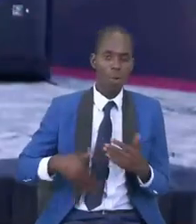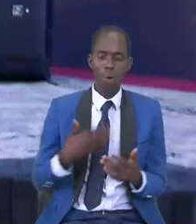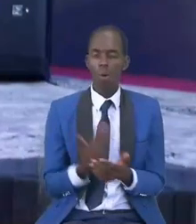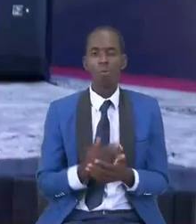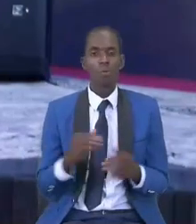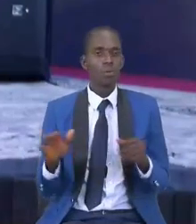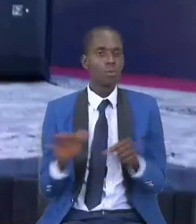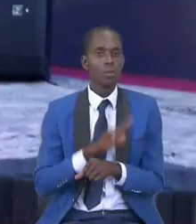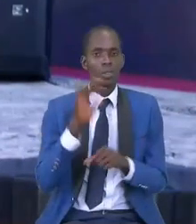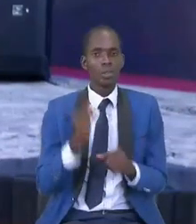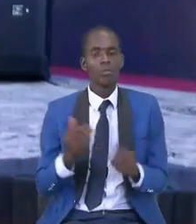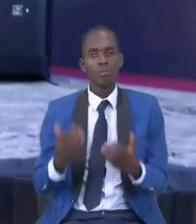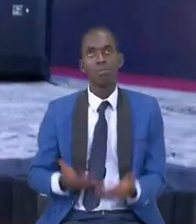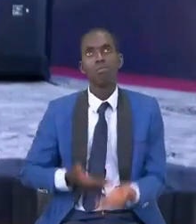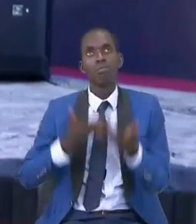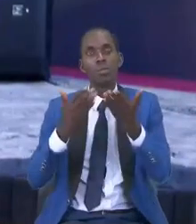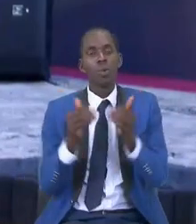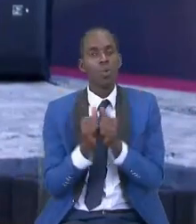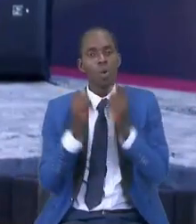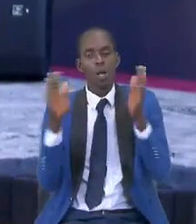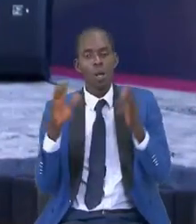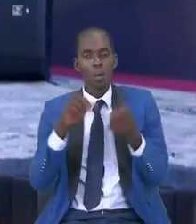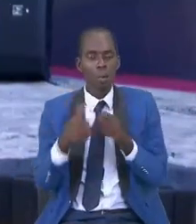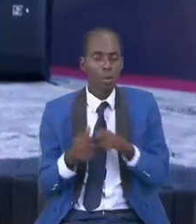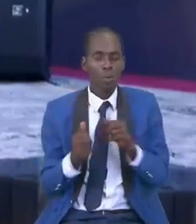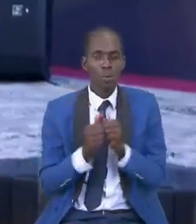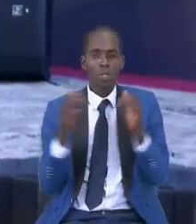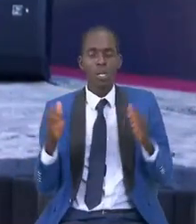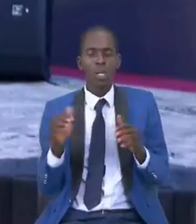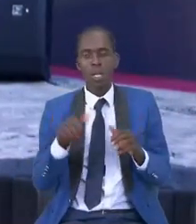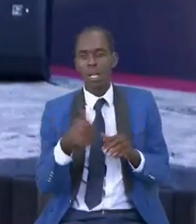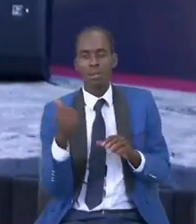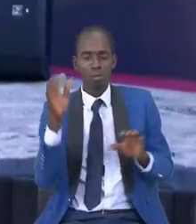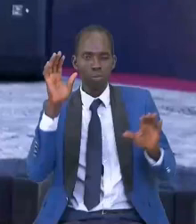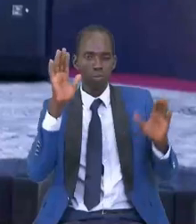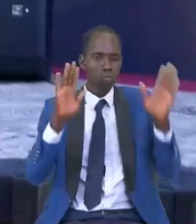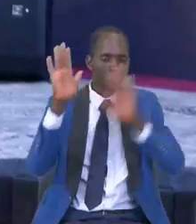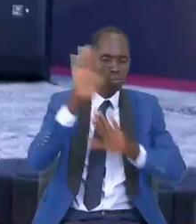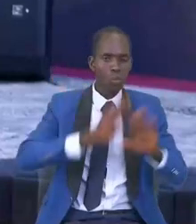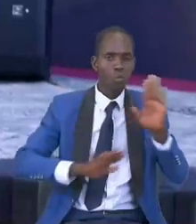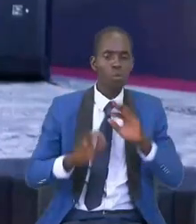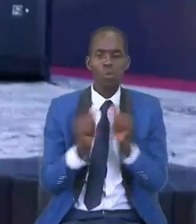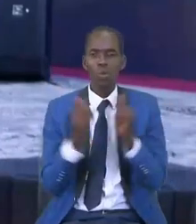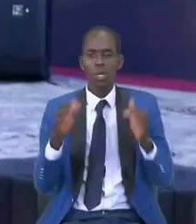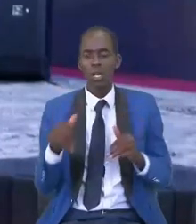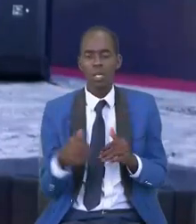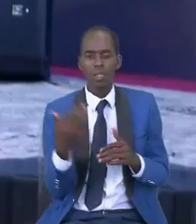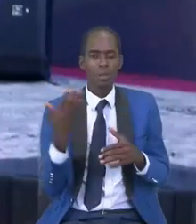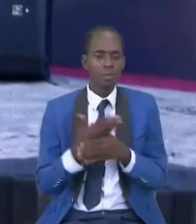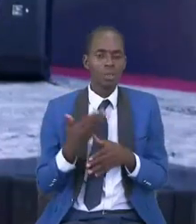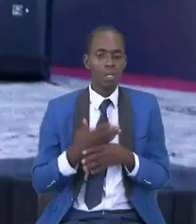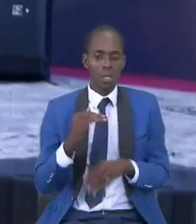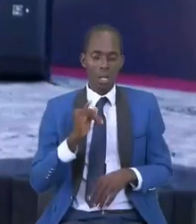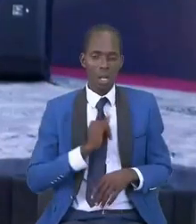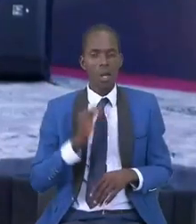sans aucune objection, sans aucune force, sans aucune tempête, sans vouloir passer par la mer. Je vais t'obéir et